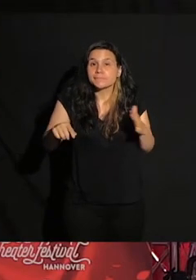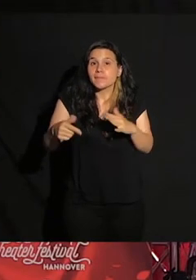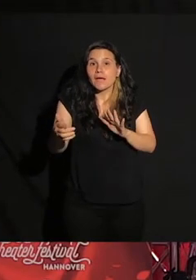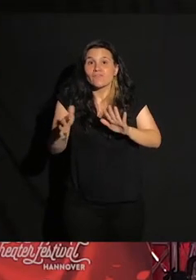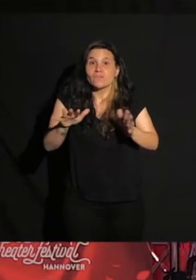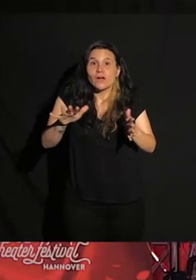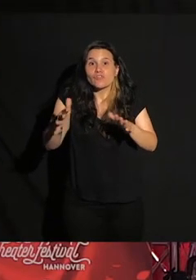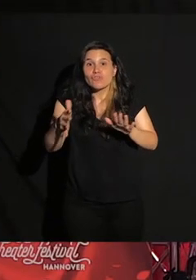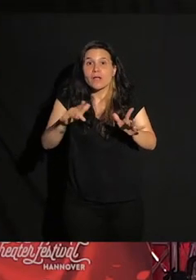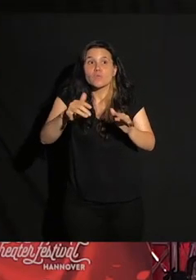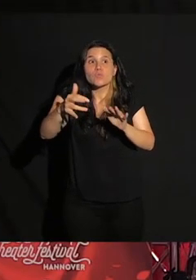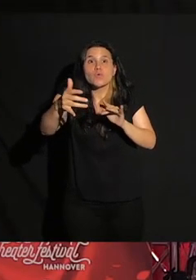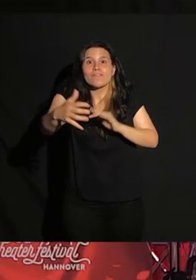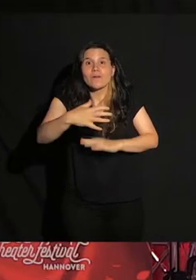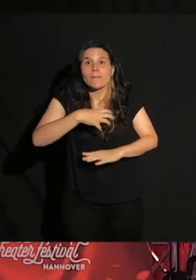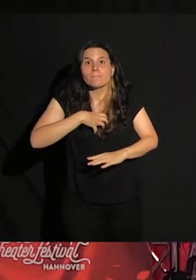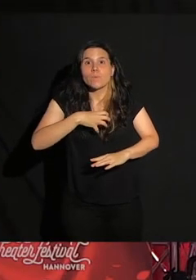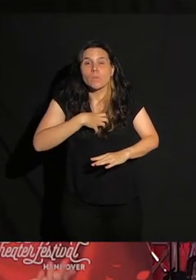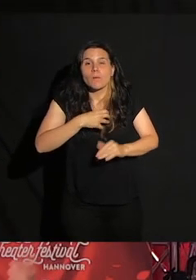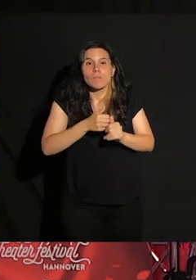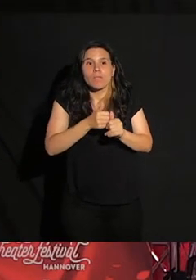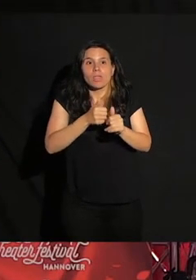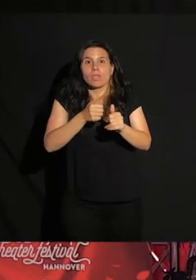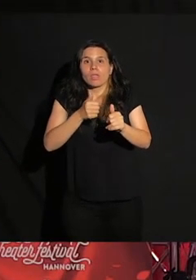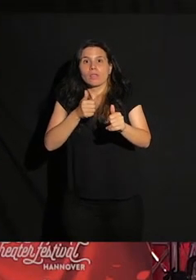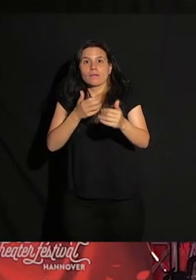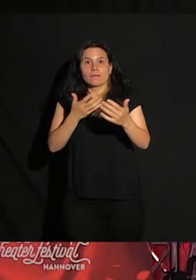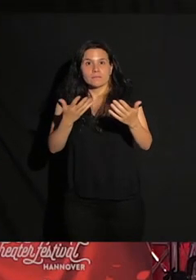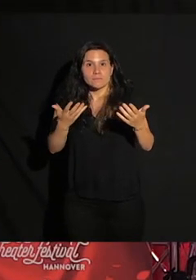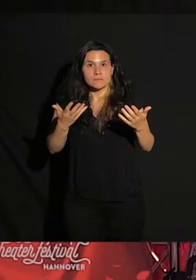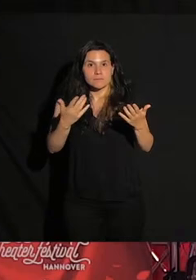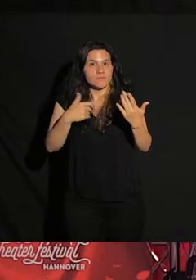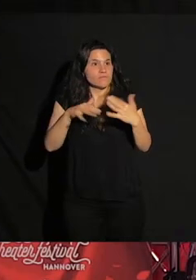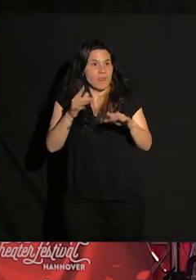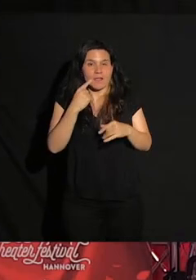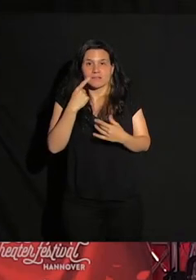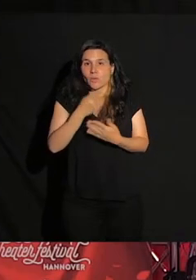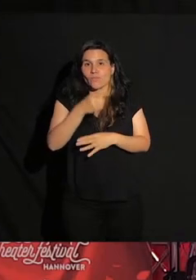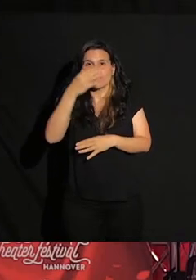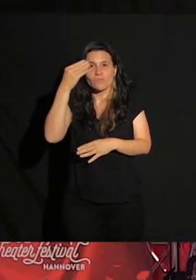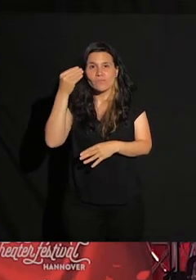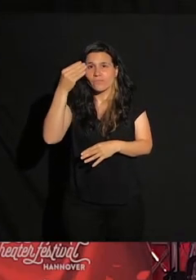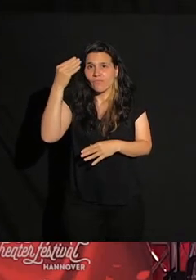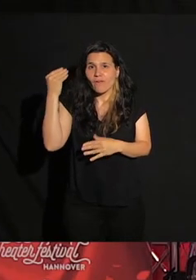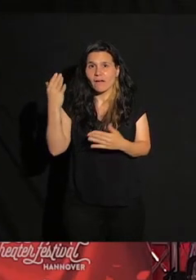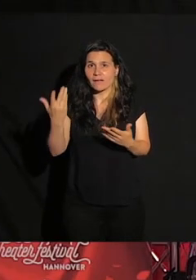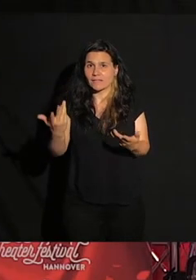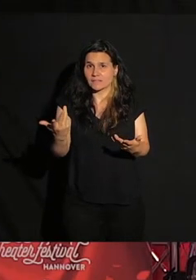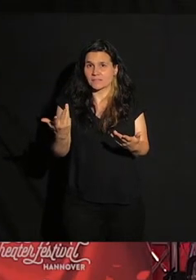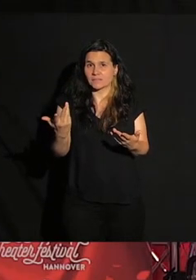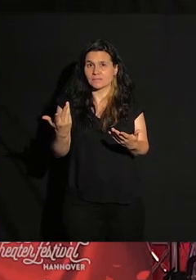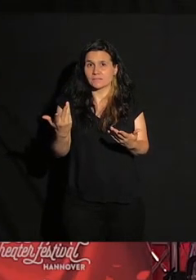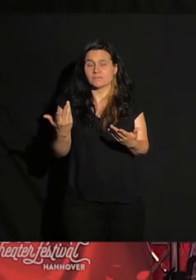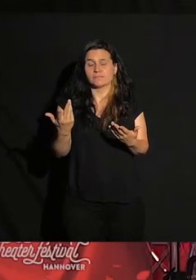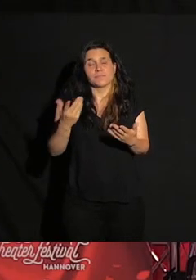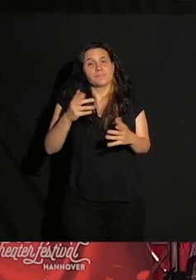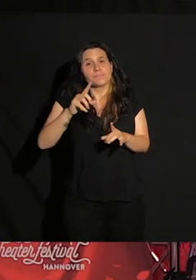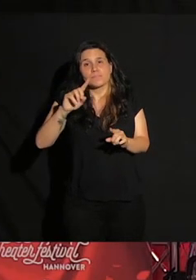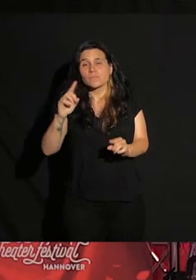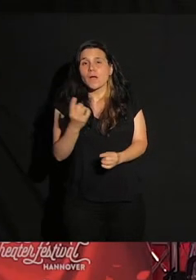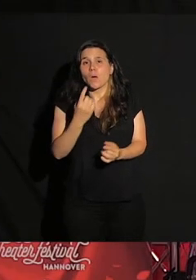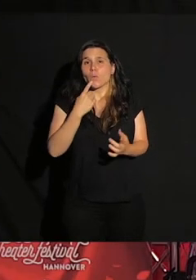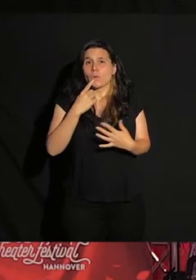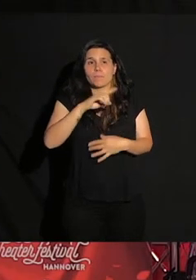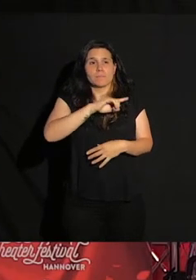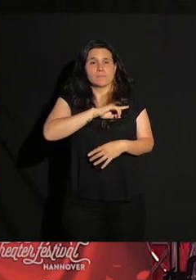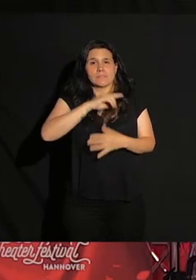die Probleme gekriegt, dass ich halt dann etwas verlernt hätte. Und andersrum gesehen, habe ich mir gedacht,